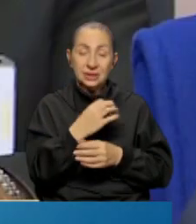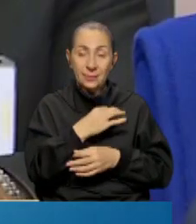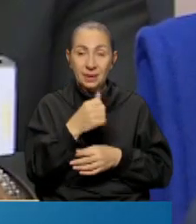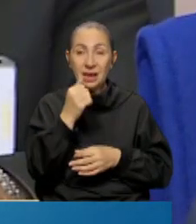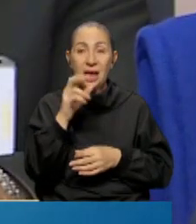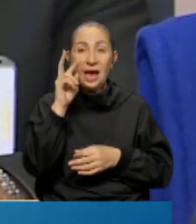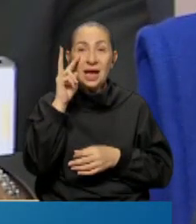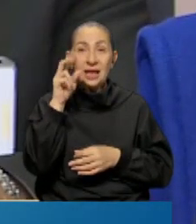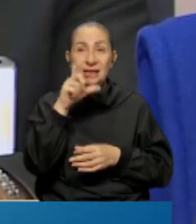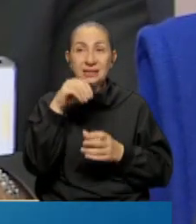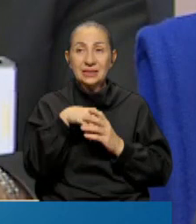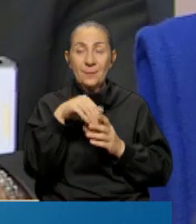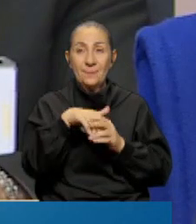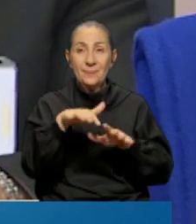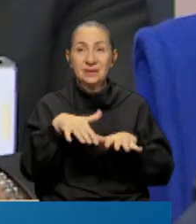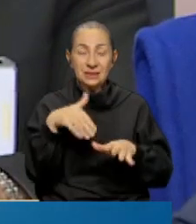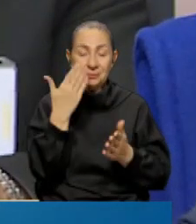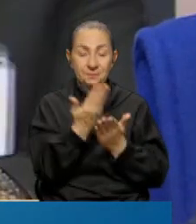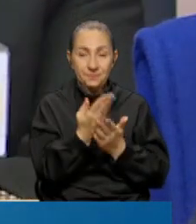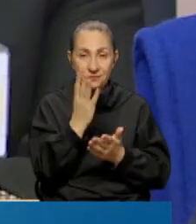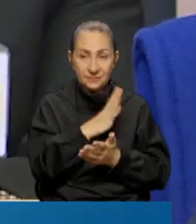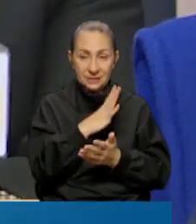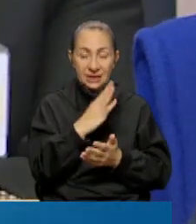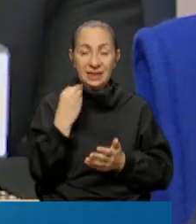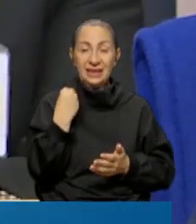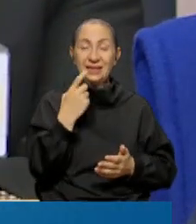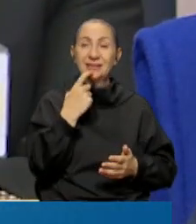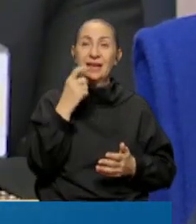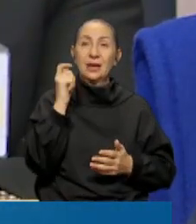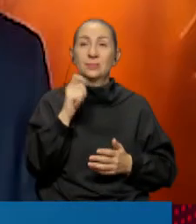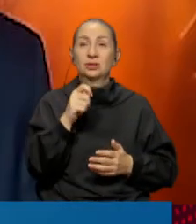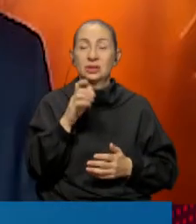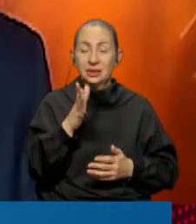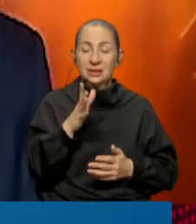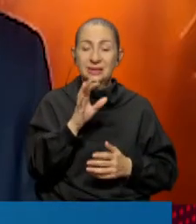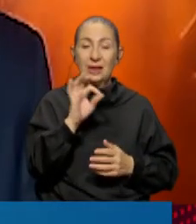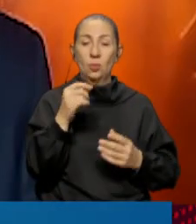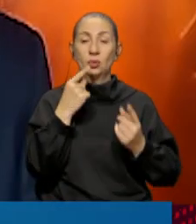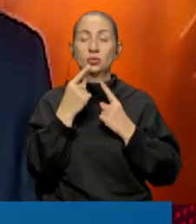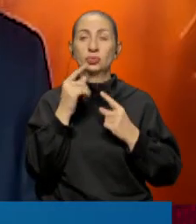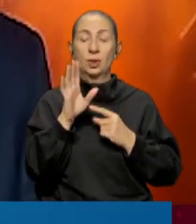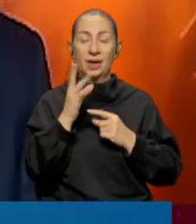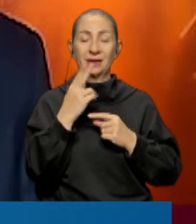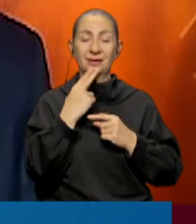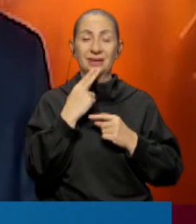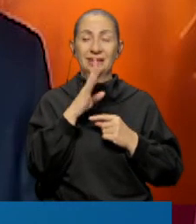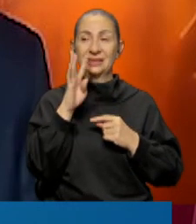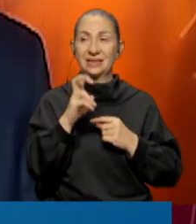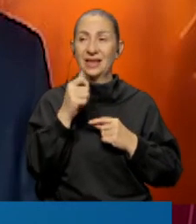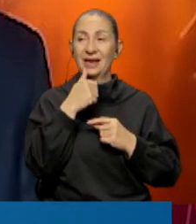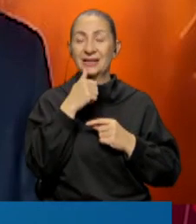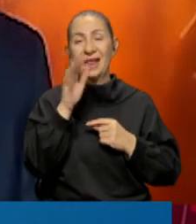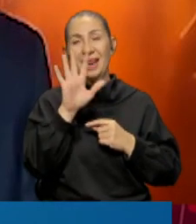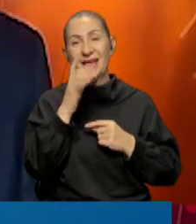Bakan. Aralık ayı içerisinde meclise takdim edeceğiz. Yeni yılda uygulanacaktır. Tam dillendirilmiyor ama işte kadınlara 48,